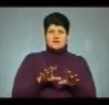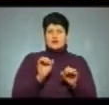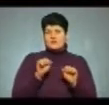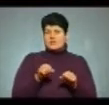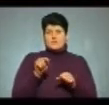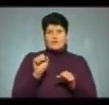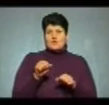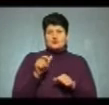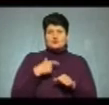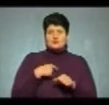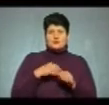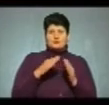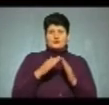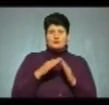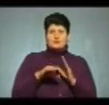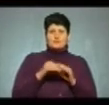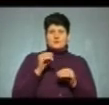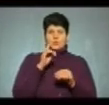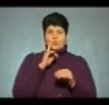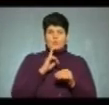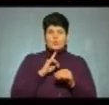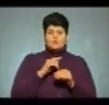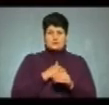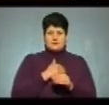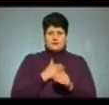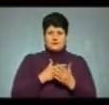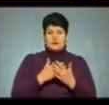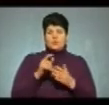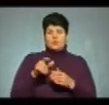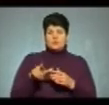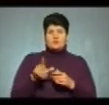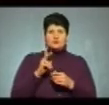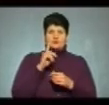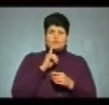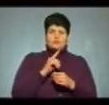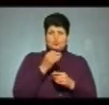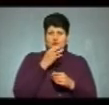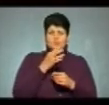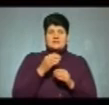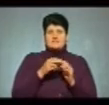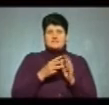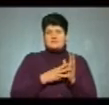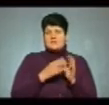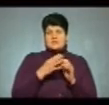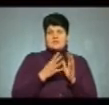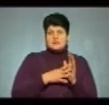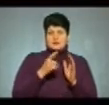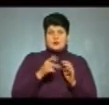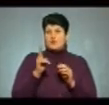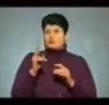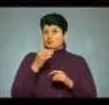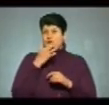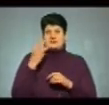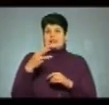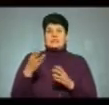можуть в будинку вибрати комфортну температуру. І люди, яким подобається 18, 19, 20 градусів, і люди, яким подобається 25 і